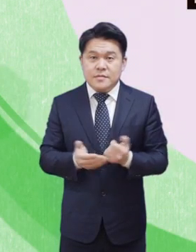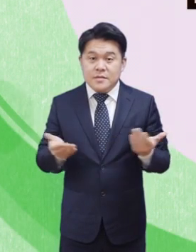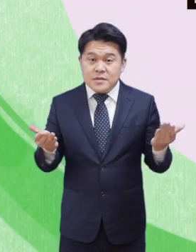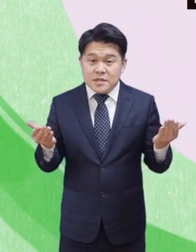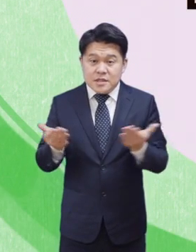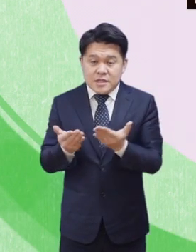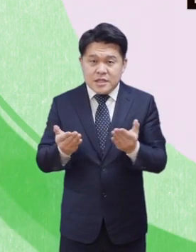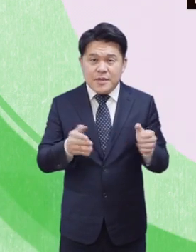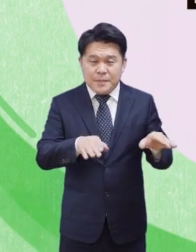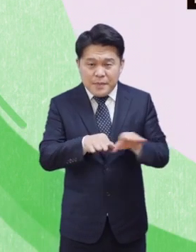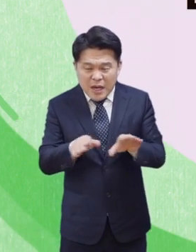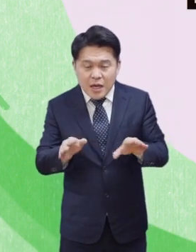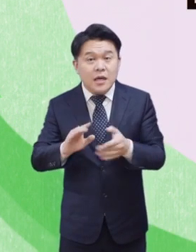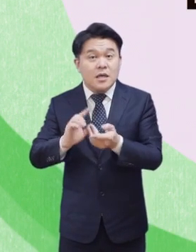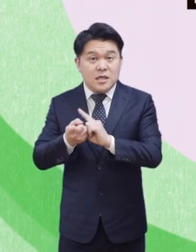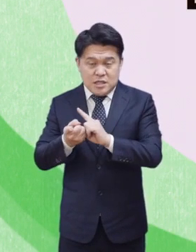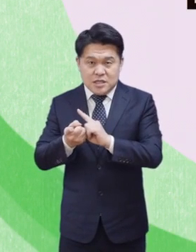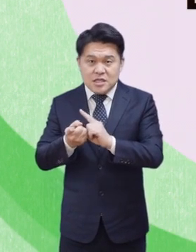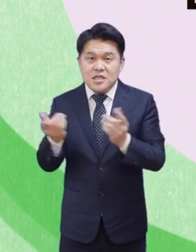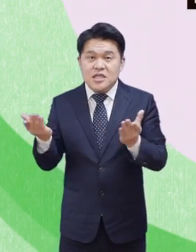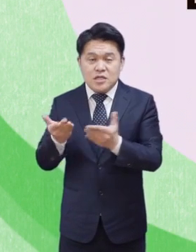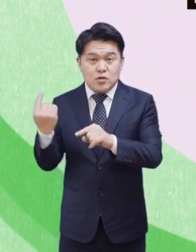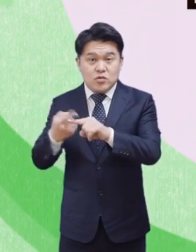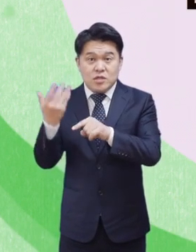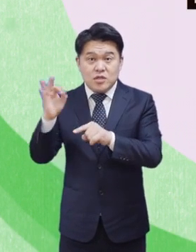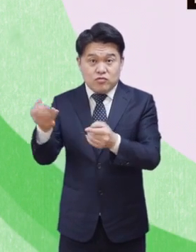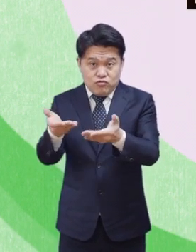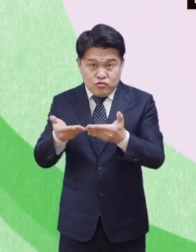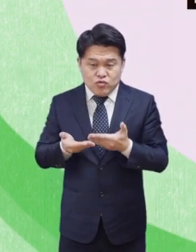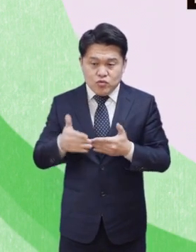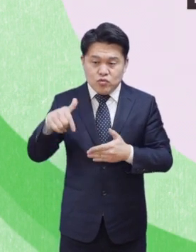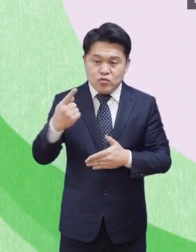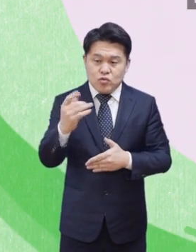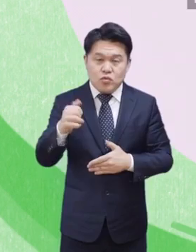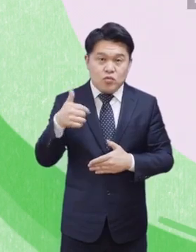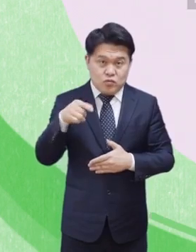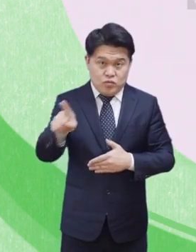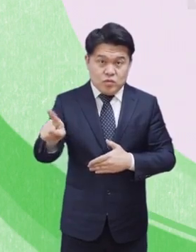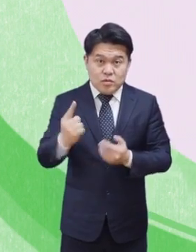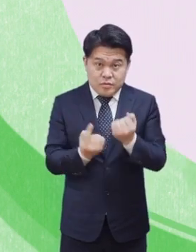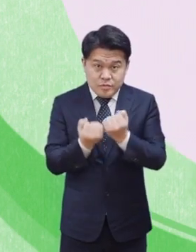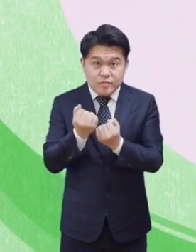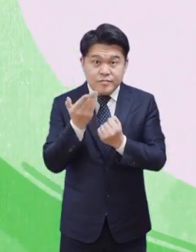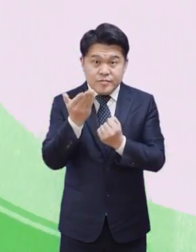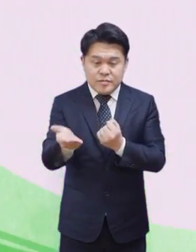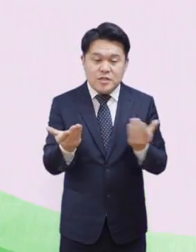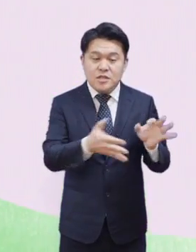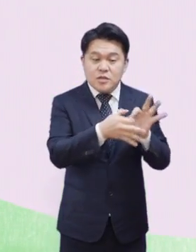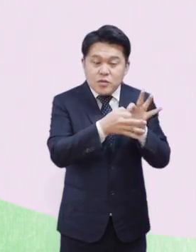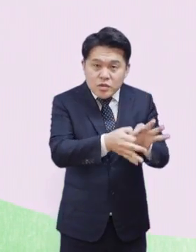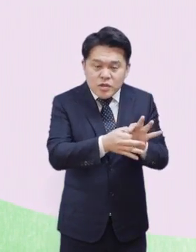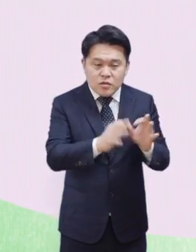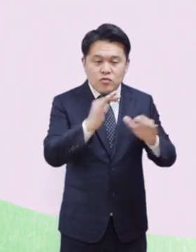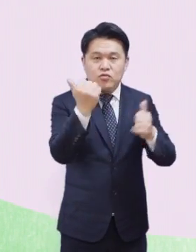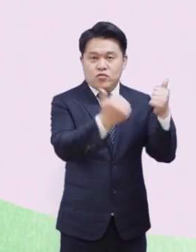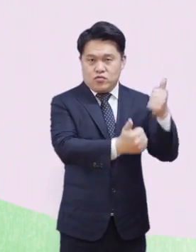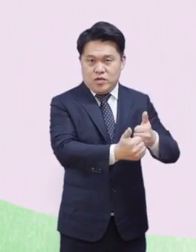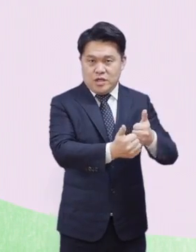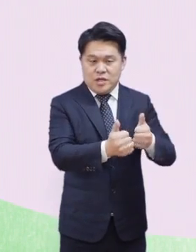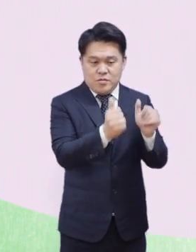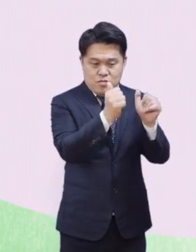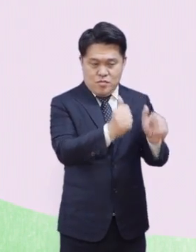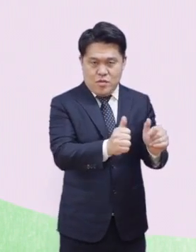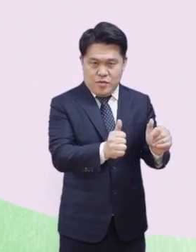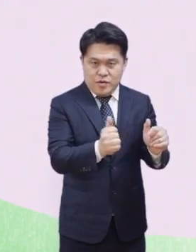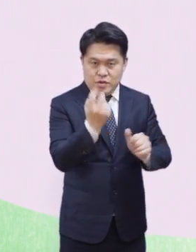일을 못해도 일을 한 것으로 인정해주는 공가에 대해 설명드리겠습니다. 우선 일과 관련하여